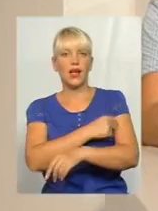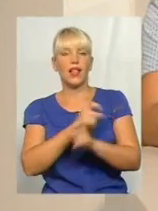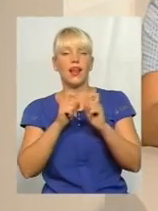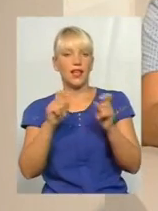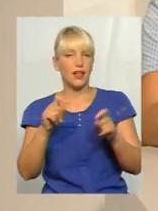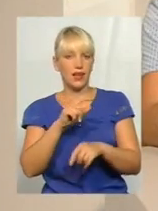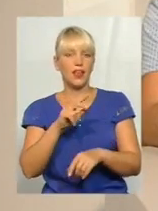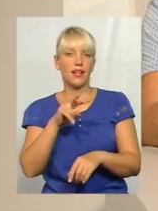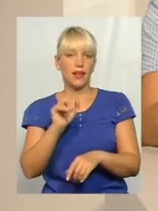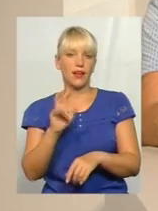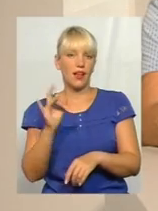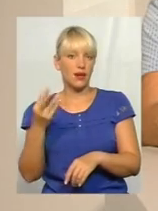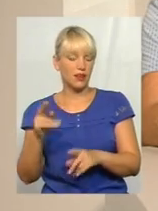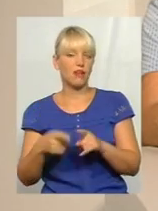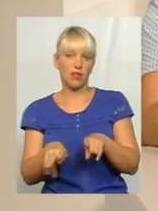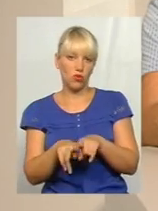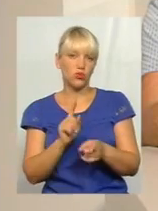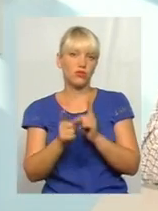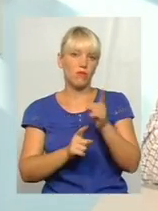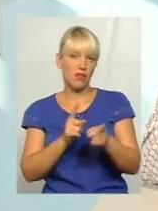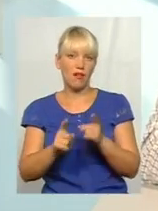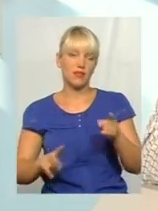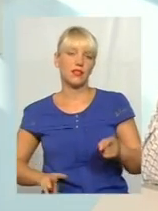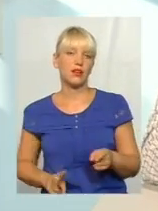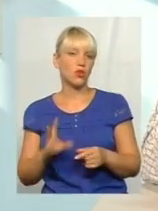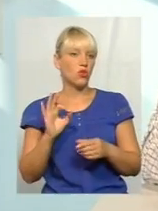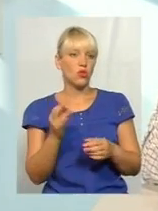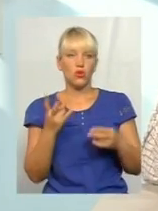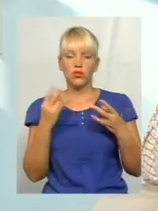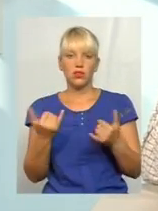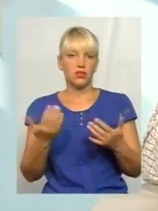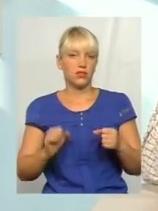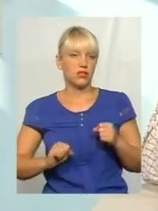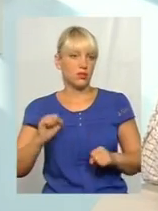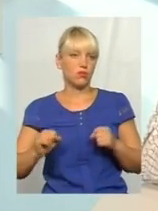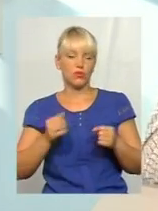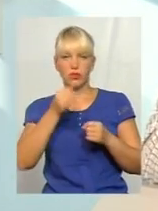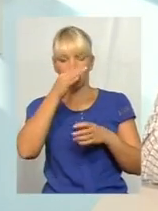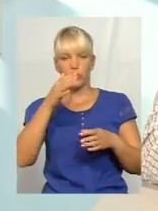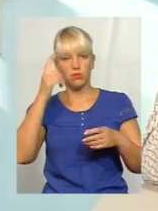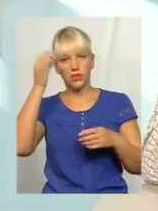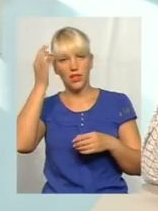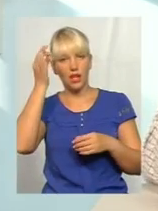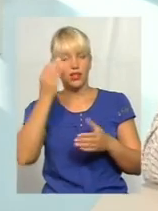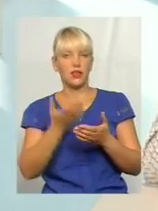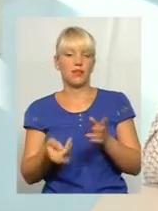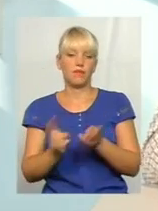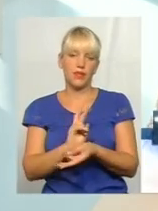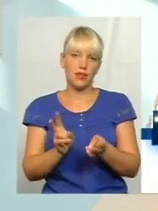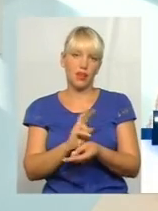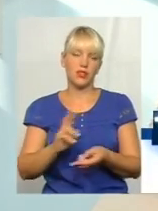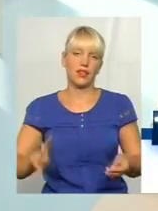вони також міняються як директори але жодних якихось ось таких ну ніби збурень ми не можемо згадати так міняються начальники жеків